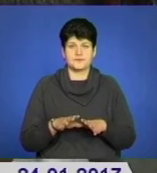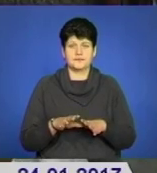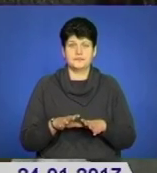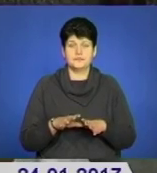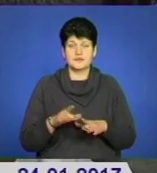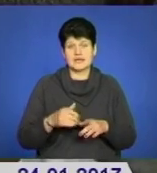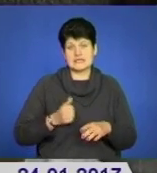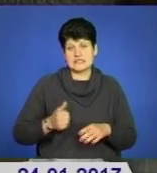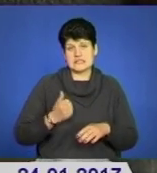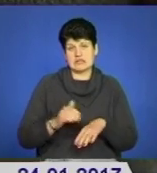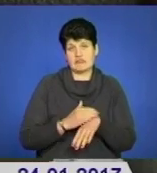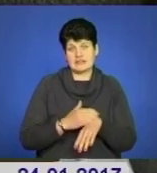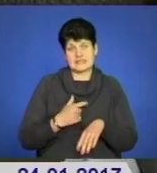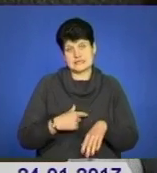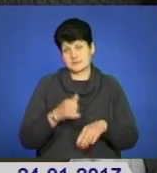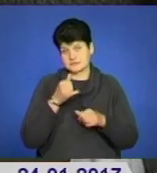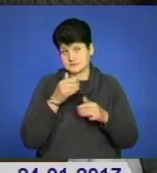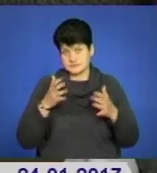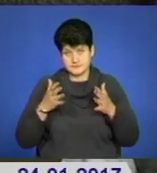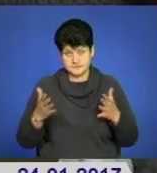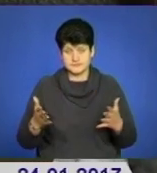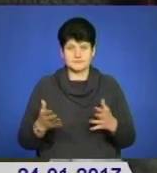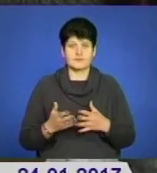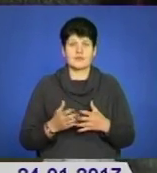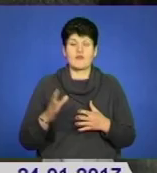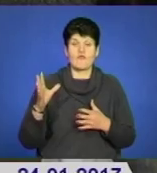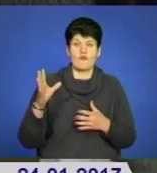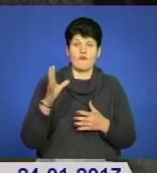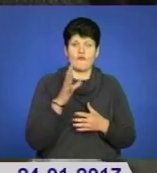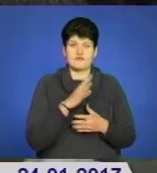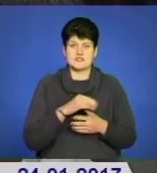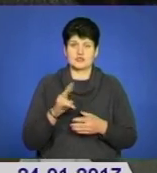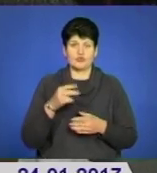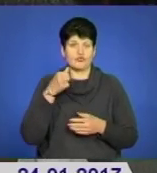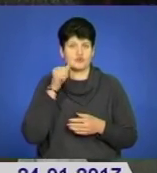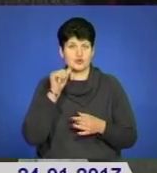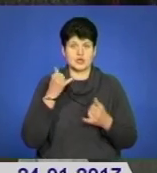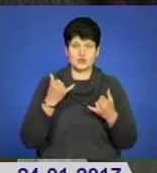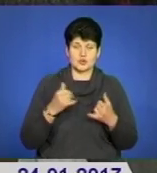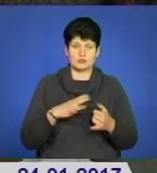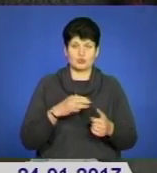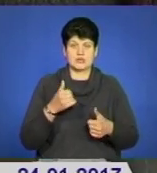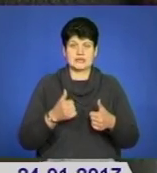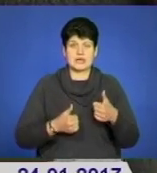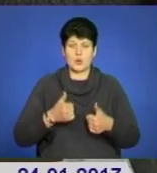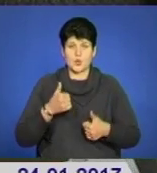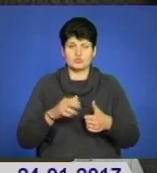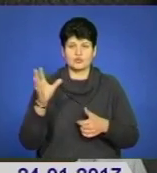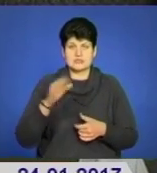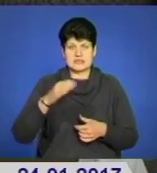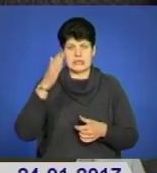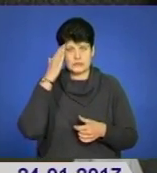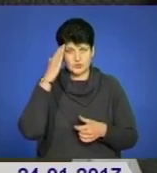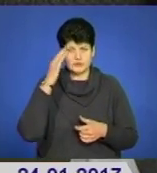хвалити себе я просто не в змозі. Всі, хто сьогодні і учора були на конкурсі, усі талановиті, всі